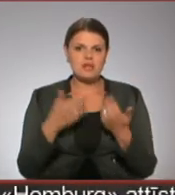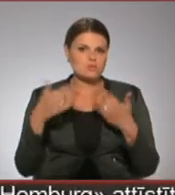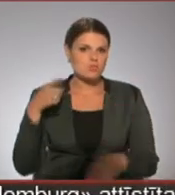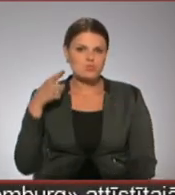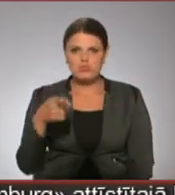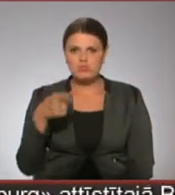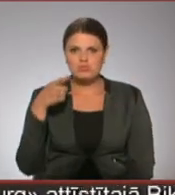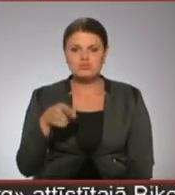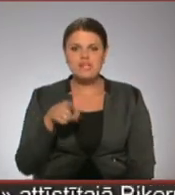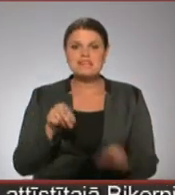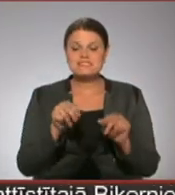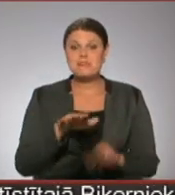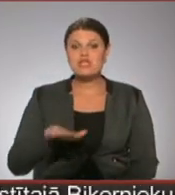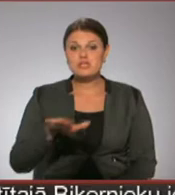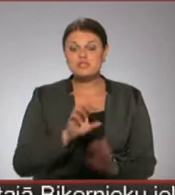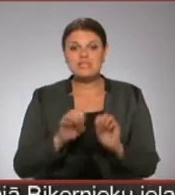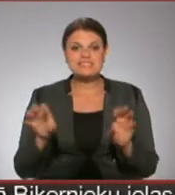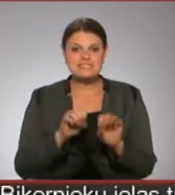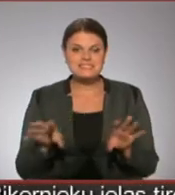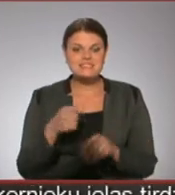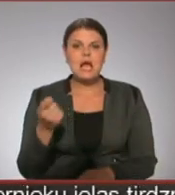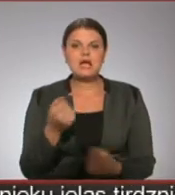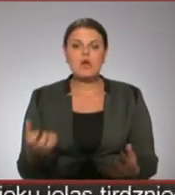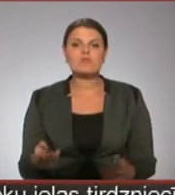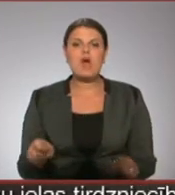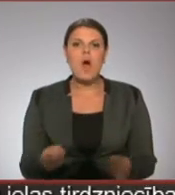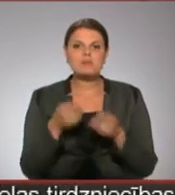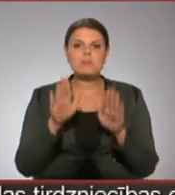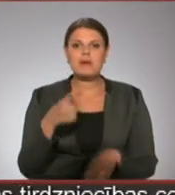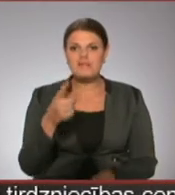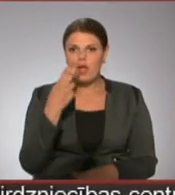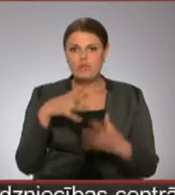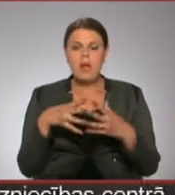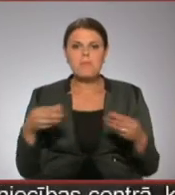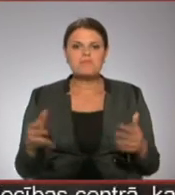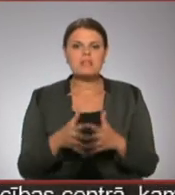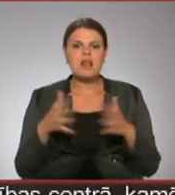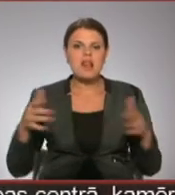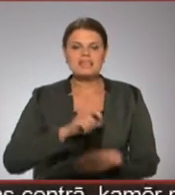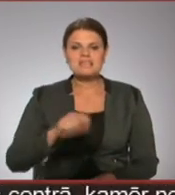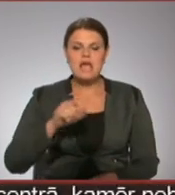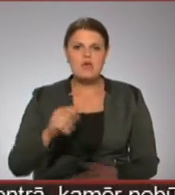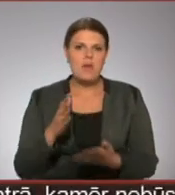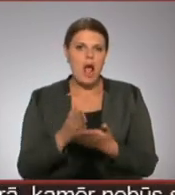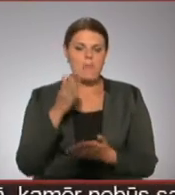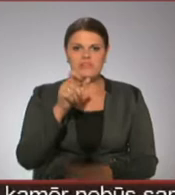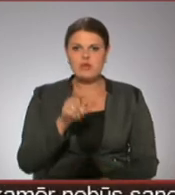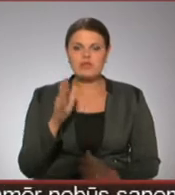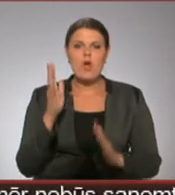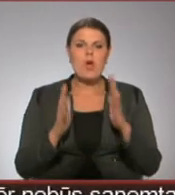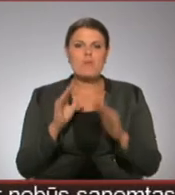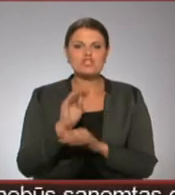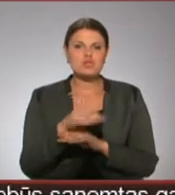mērāms tūkstošos. Tā Smiltenes pusē stāsta graudaudzētāji par vienu no pavasara lielākajiem sējumu apdraudētājiem – meža